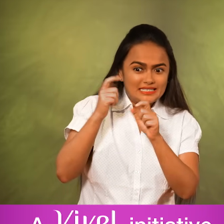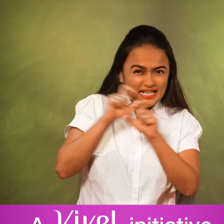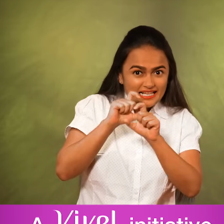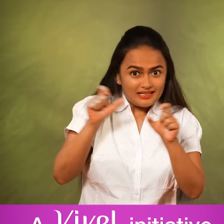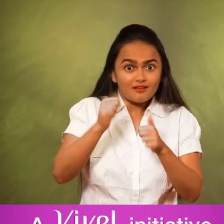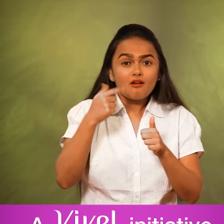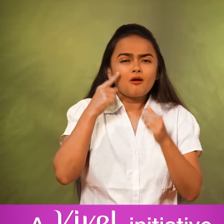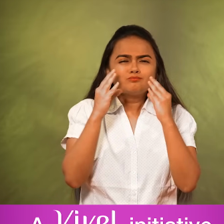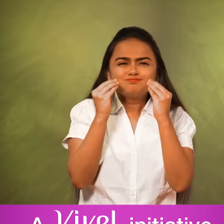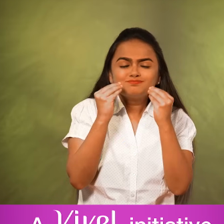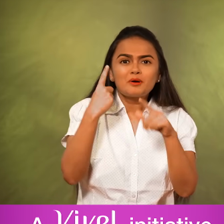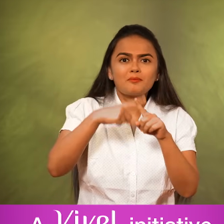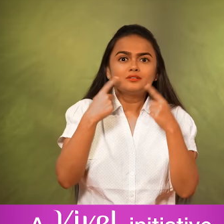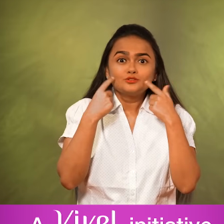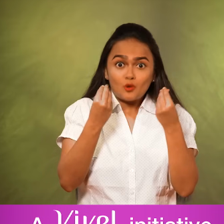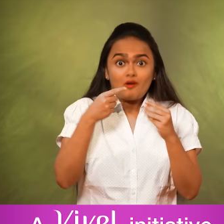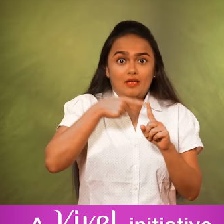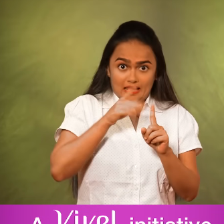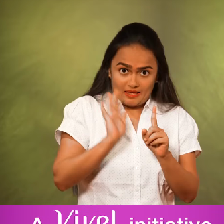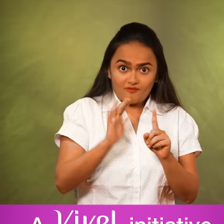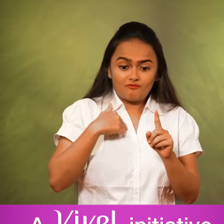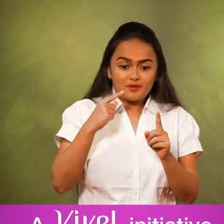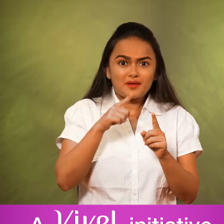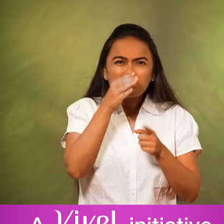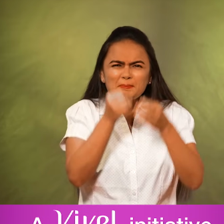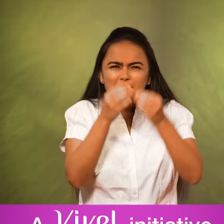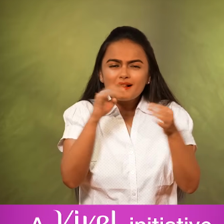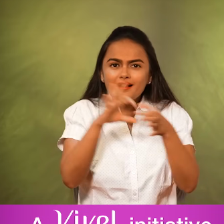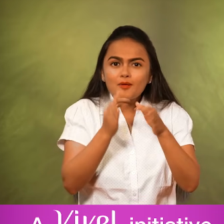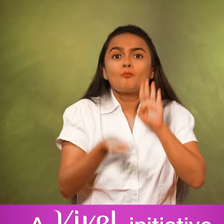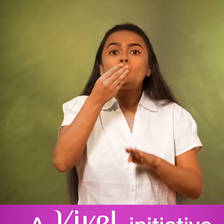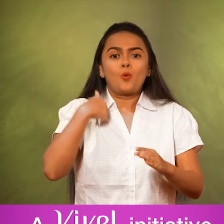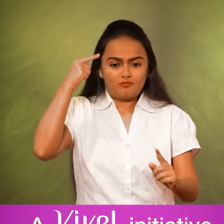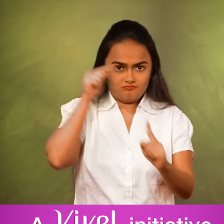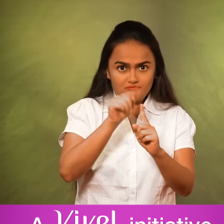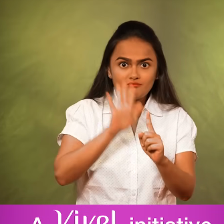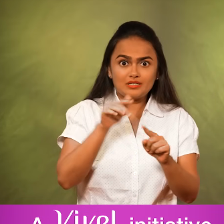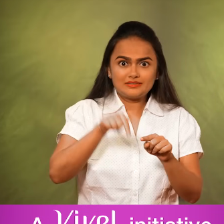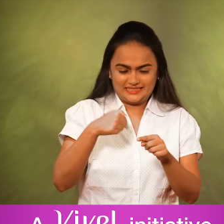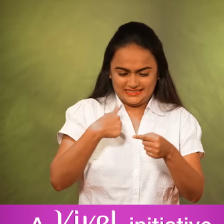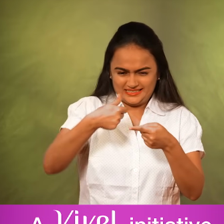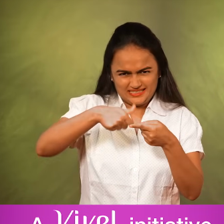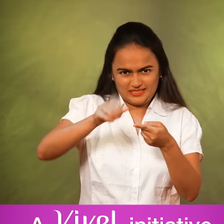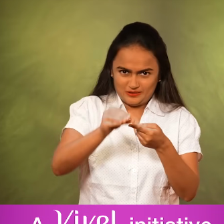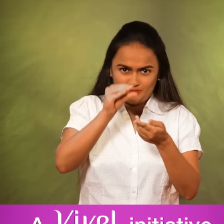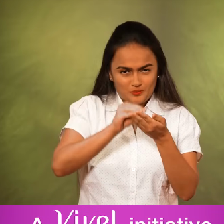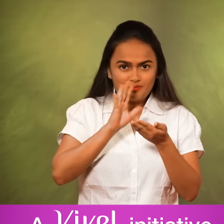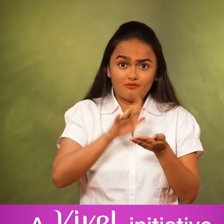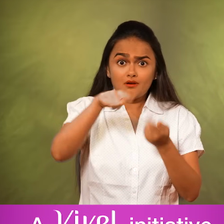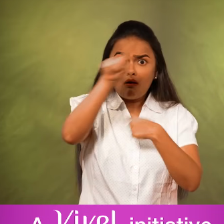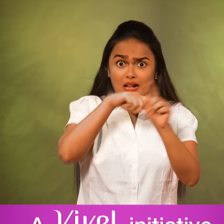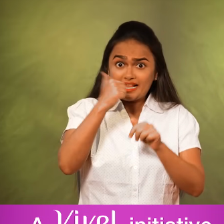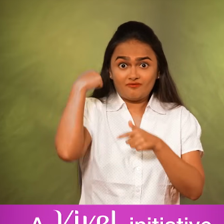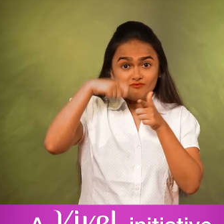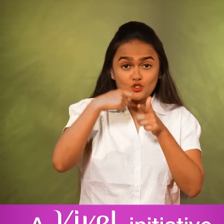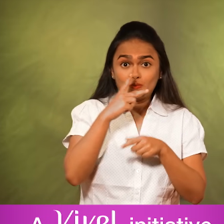बैरियर एंड ऑल्सो कीप इट नाइसली मॉइस्चराइज एंड हाइड्रेटेड. सो या आई लव यूजिंग अ मिल्की टोनर एंड आई एम गोना यूज दिस नाउ. सो आई जस्ट टेक इट लाइक दिस